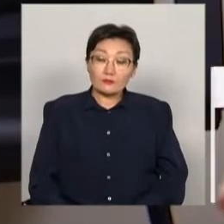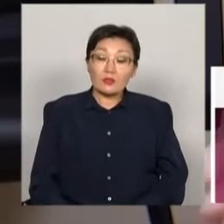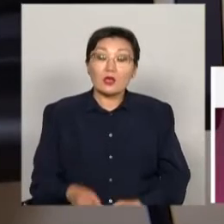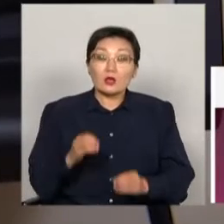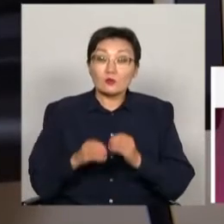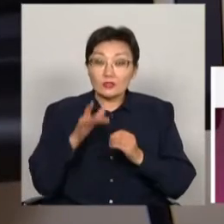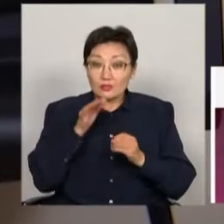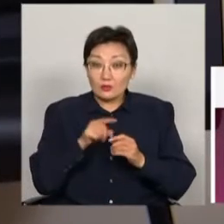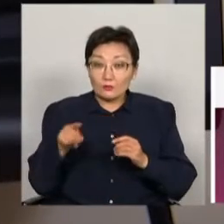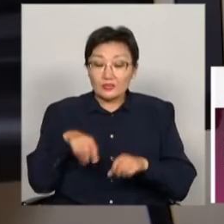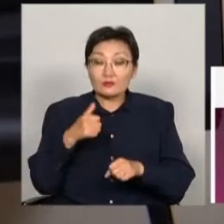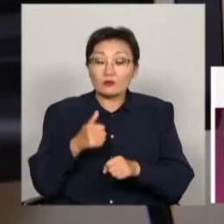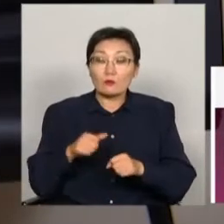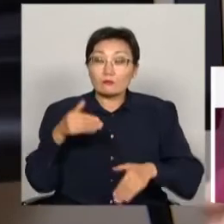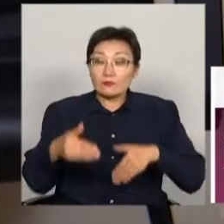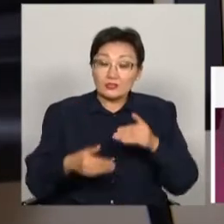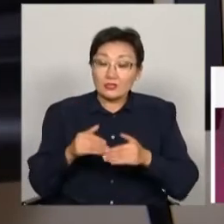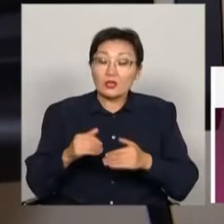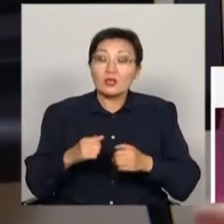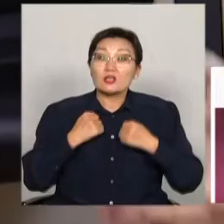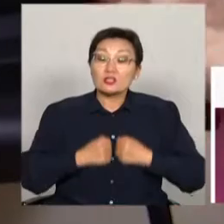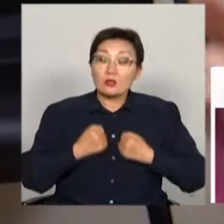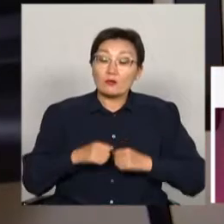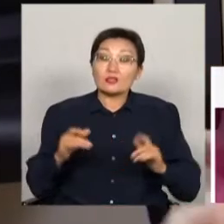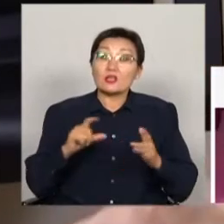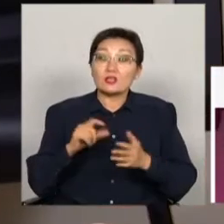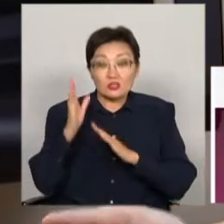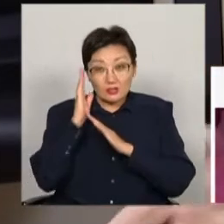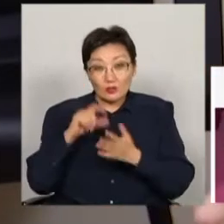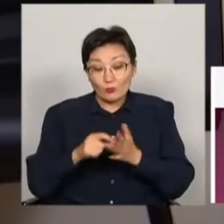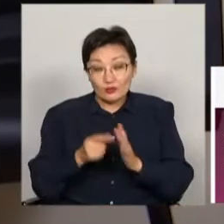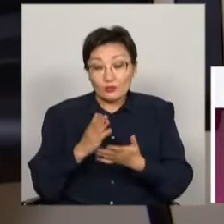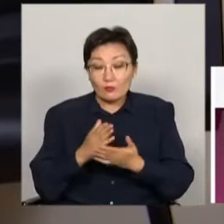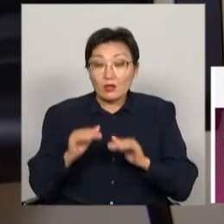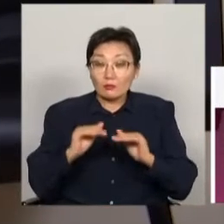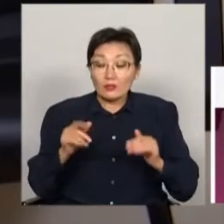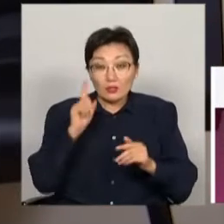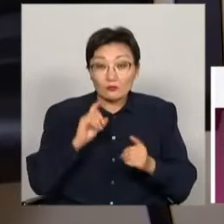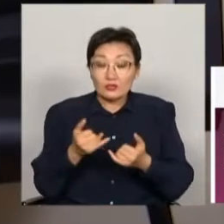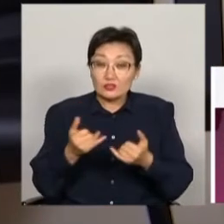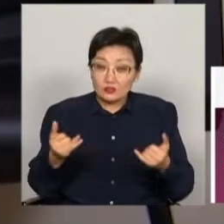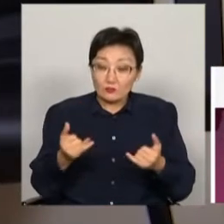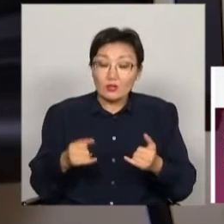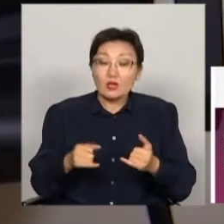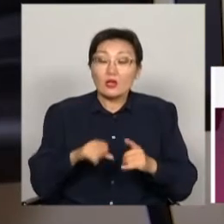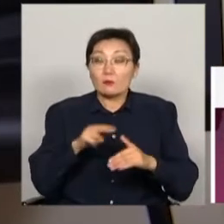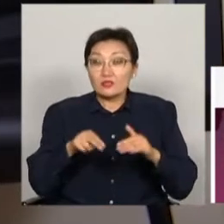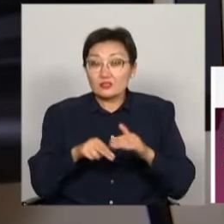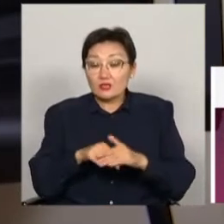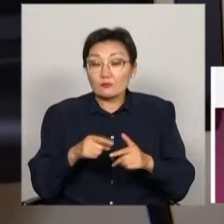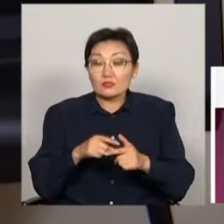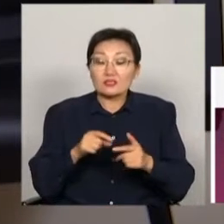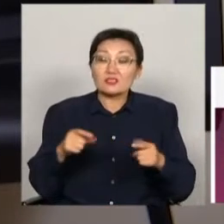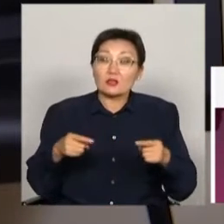10 жыл ішінде бассейні, жуынатын, жатын бөлмелері бар. Балалар үшін барлық қолайлы жағдайды жасағандар жертөледе немесе